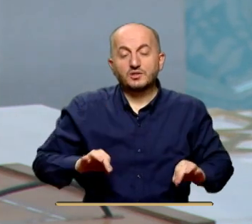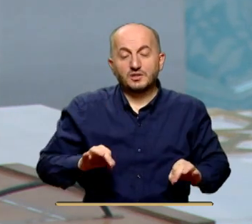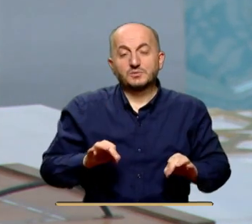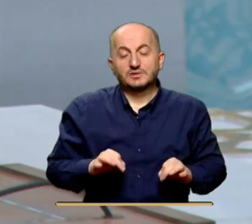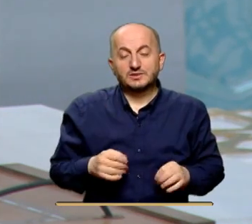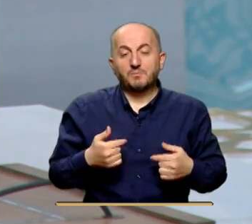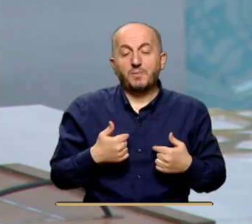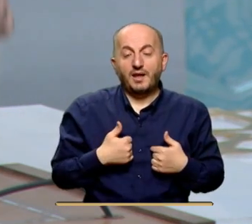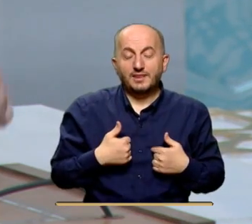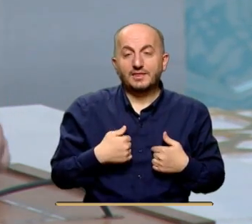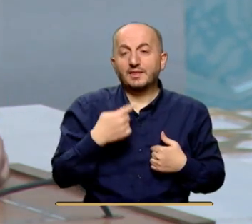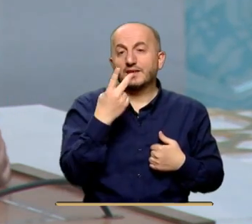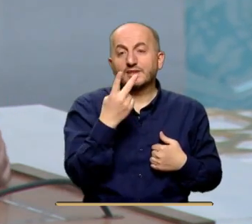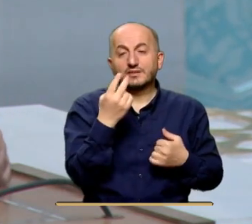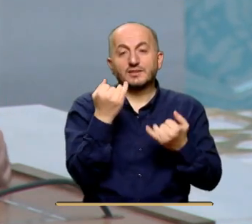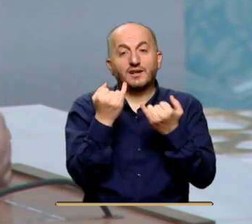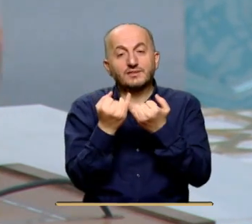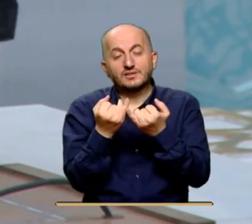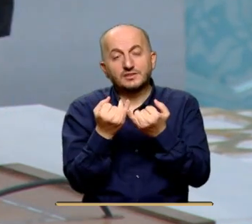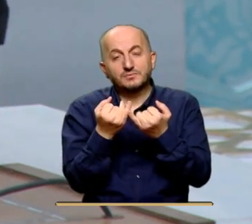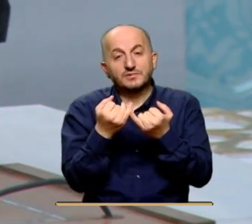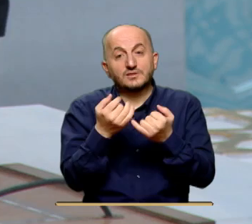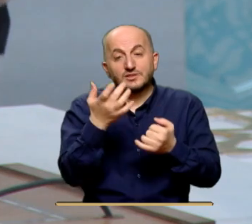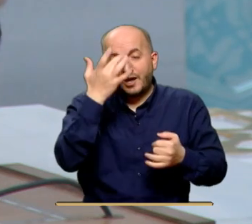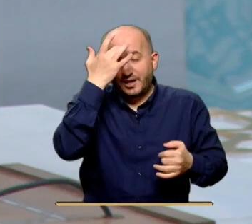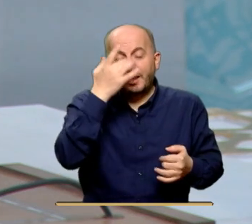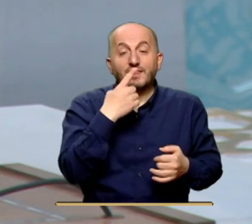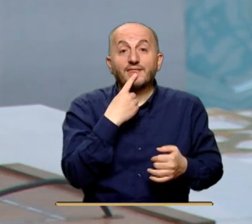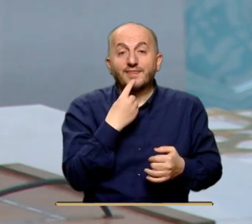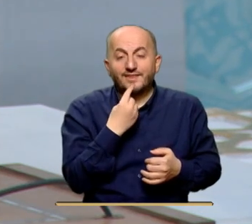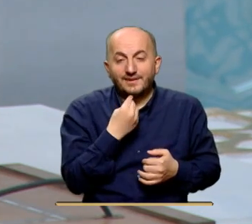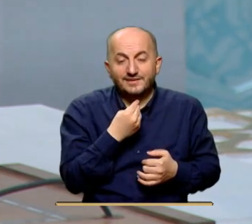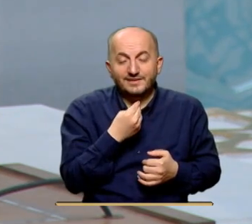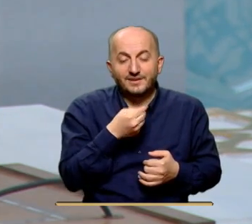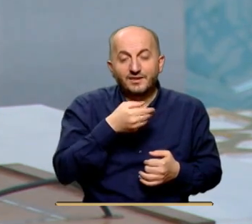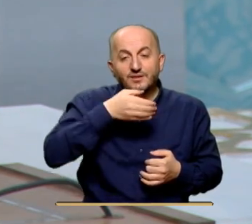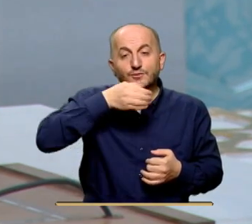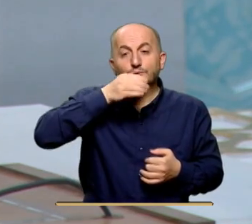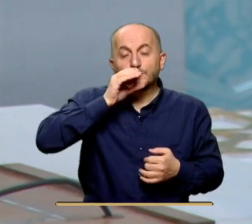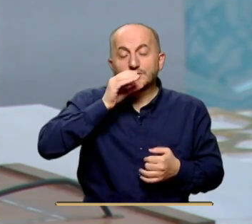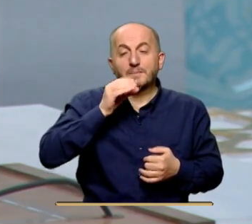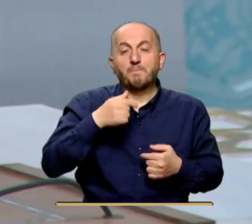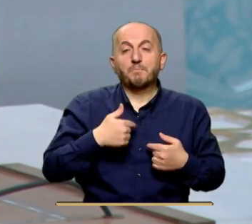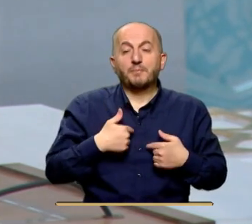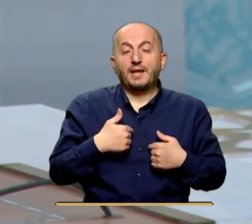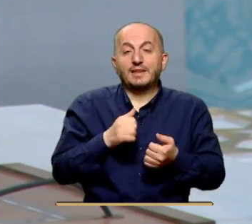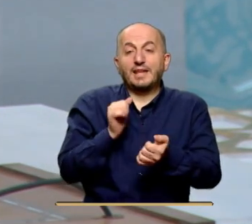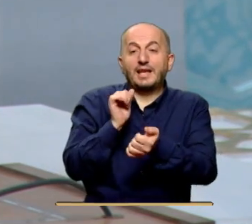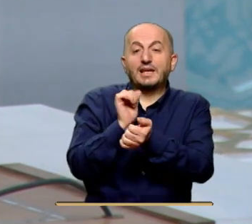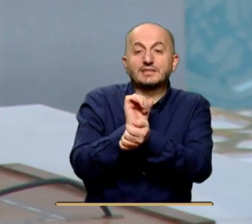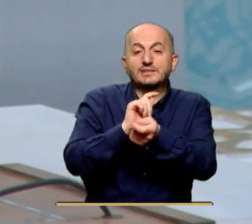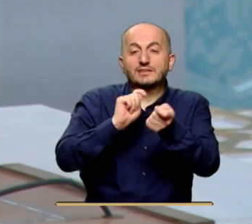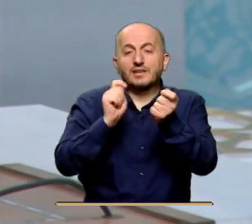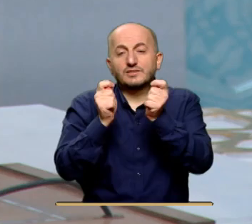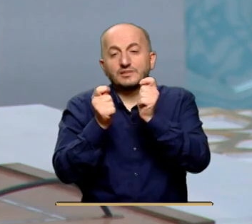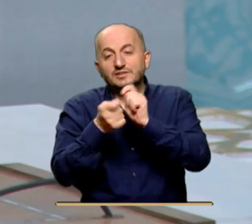diyor, "o iki kardeşim şehadeti tattı. Ben o esir değişimi neticesinde